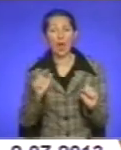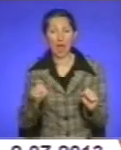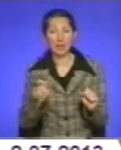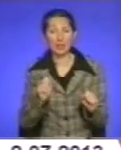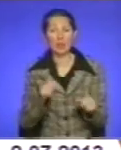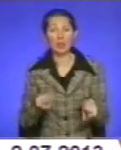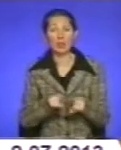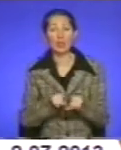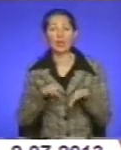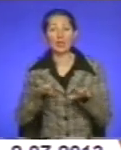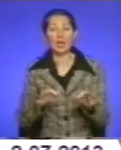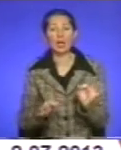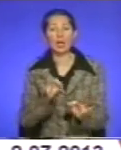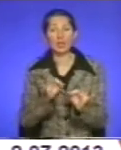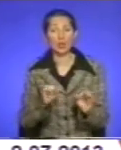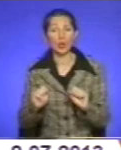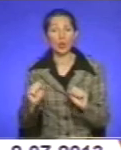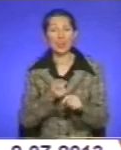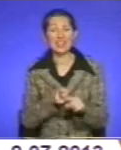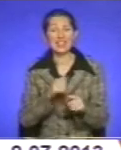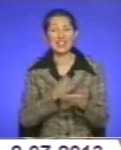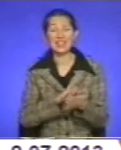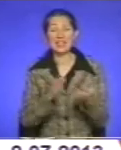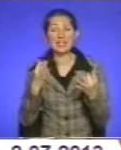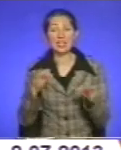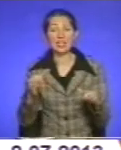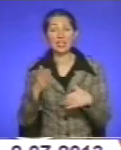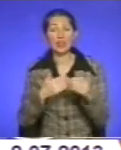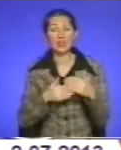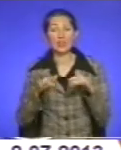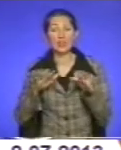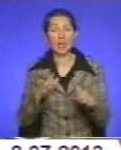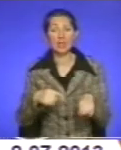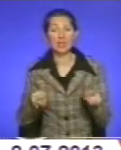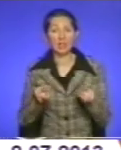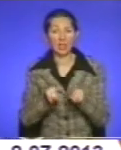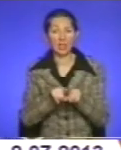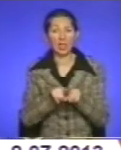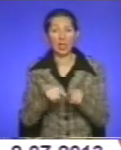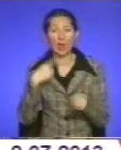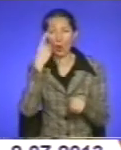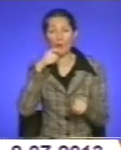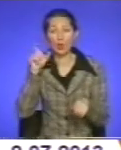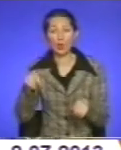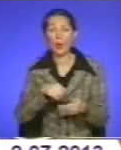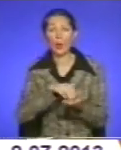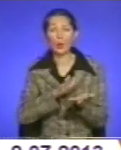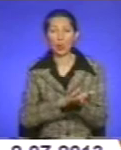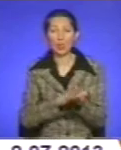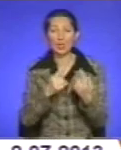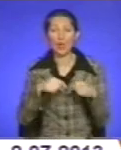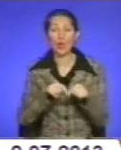арбітражного керуючого – це є незалежна професійна діяльність. І такі особи обліковуються в